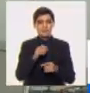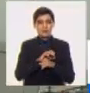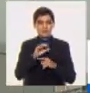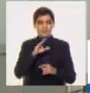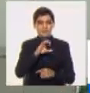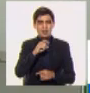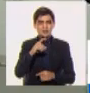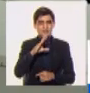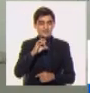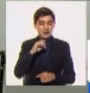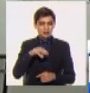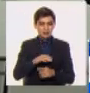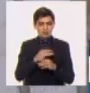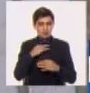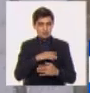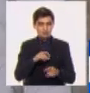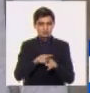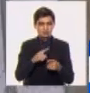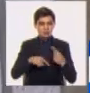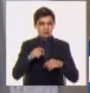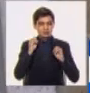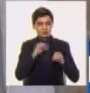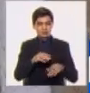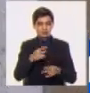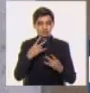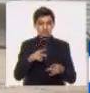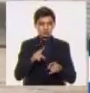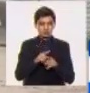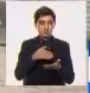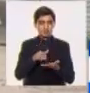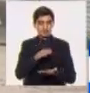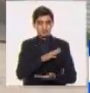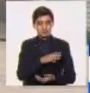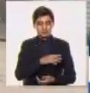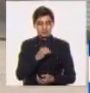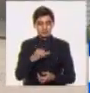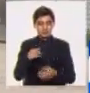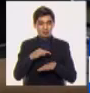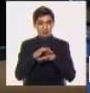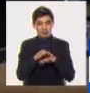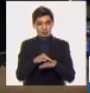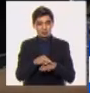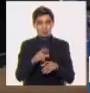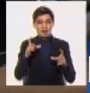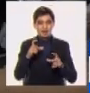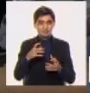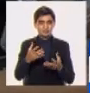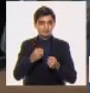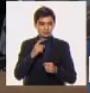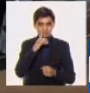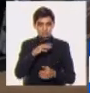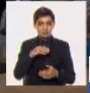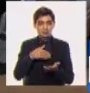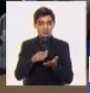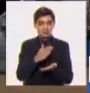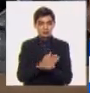Возврата много. Ну, здесь влияет, ну, еще от этого зависит то, что отказов, чтобы не было здесь. Магазин отказывается принимать? Почему? Да, вот,